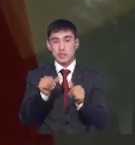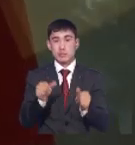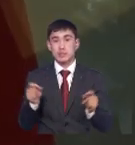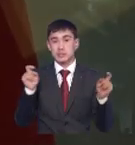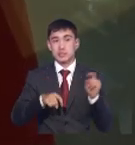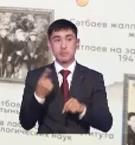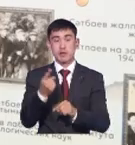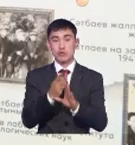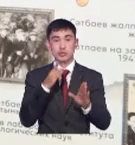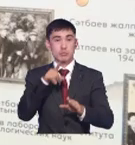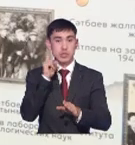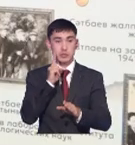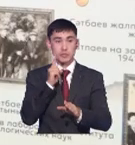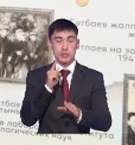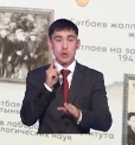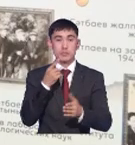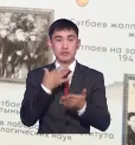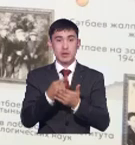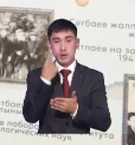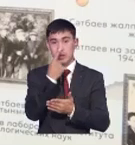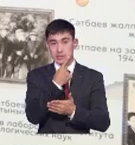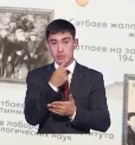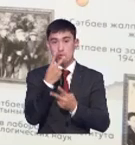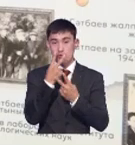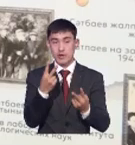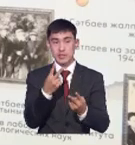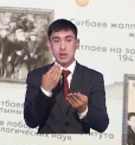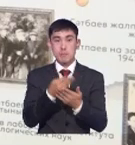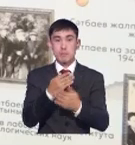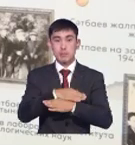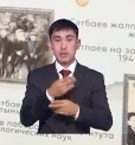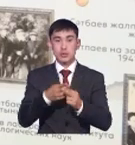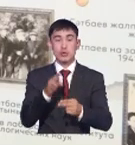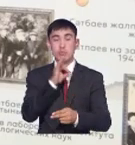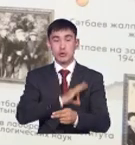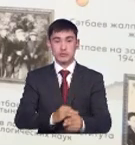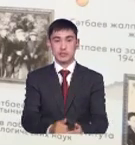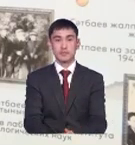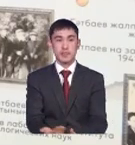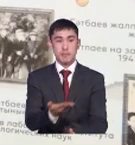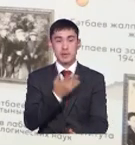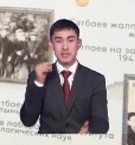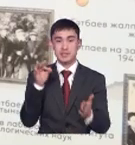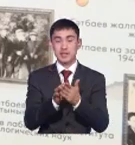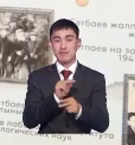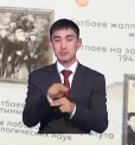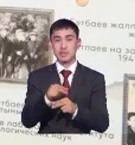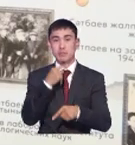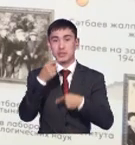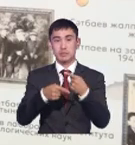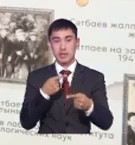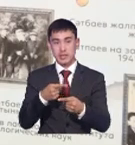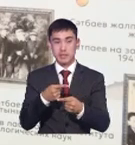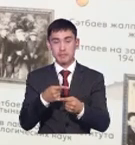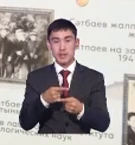посетит в первую очередь молодёжь чтобы своими глазами увидеть предметы которыми он пользовался мы нацелены на воспитание подрастающего